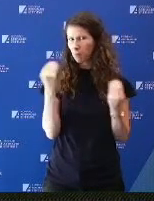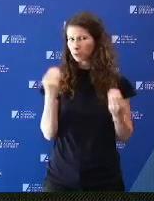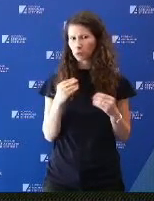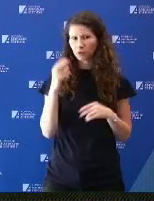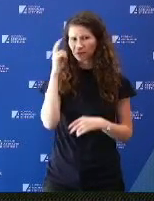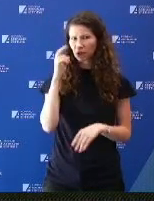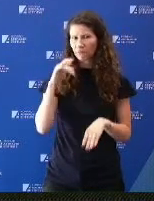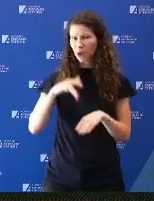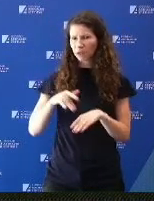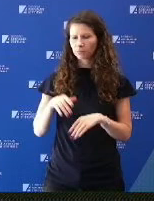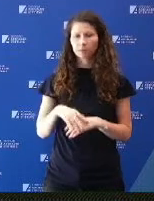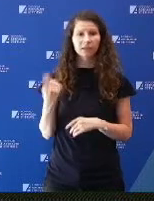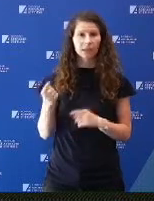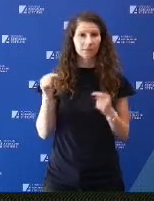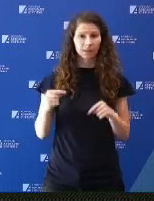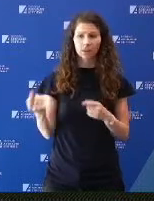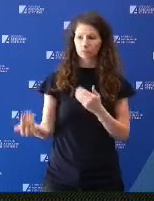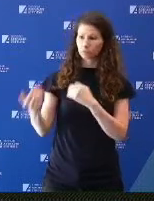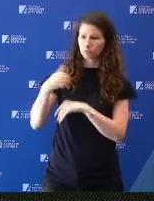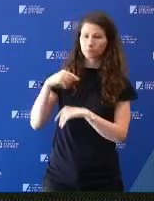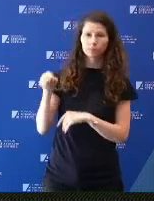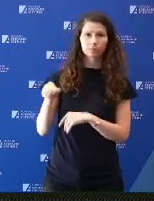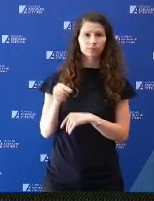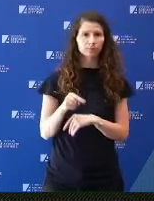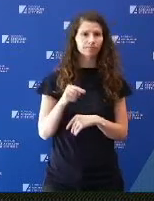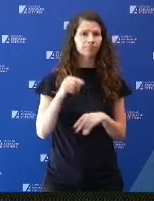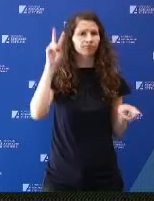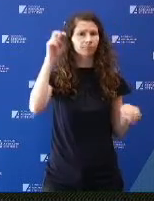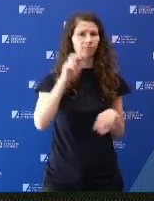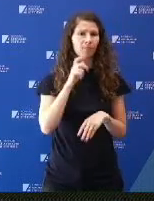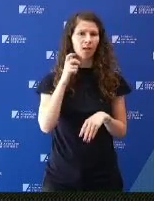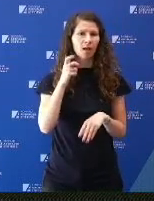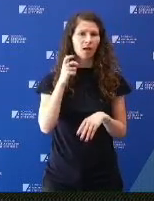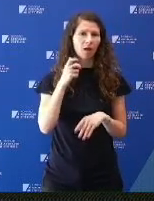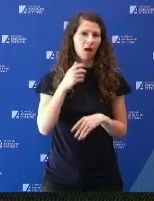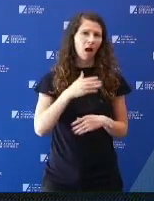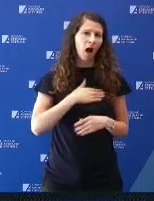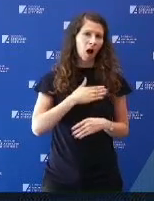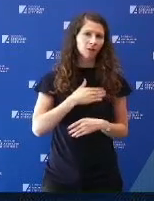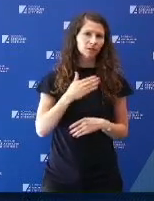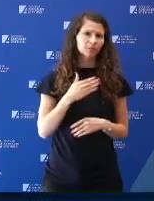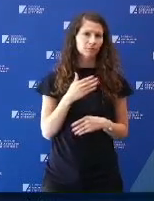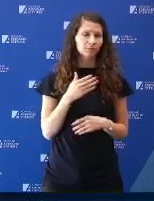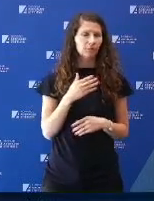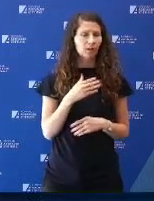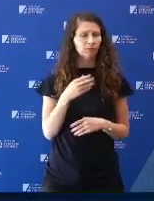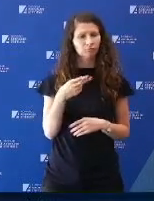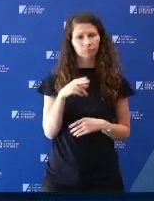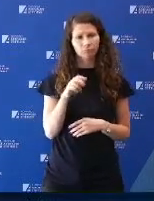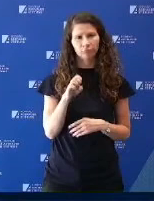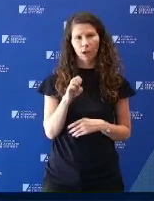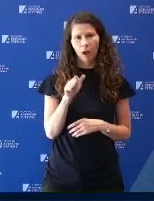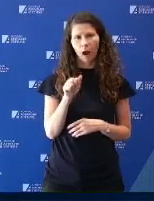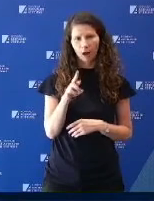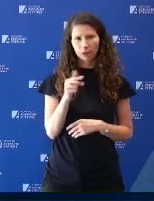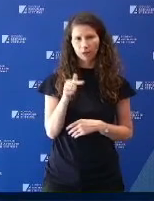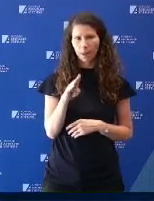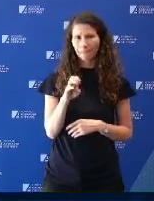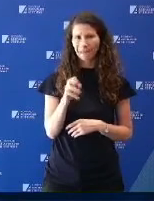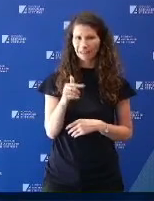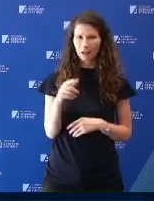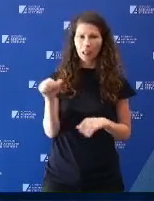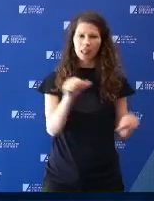ist Gründerin und Geschäftsführerin bei Heartbeat Labs und, das ist ihr Hut heute, Mitglied im Digitalrat